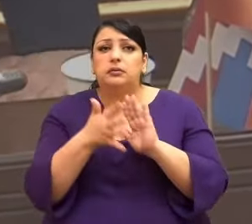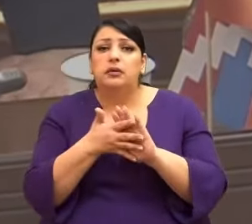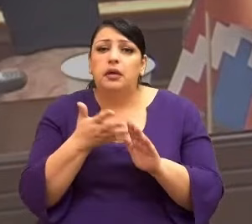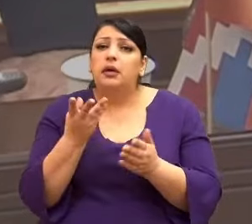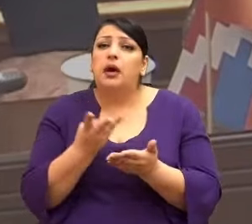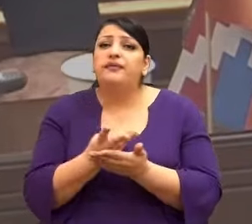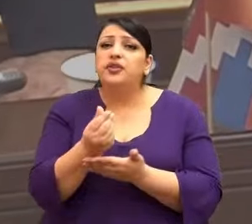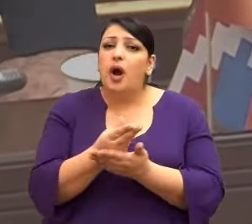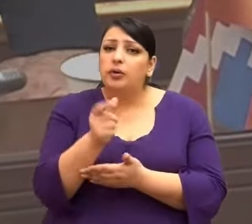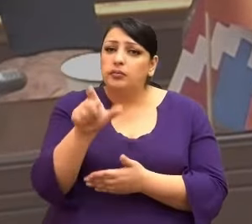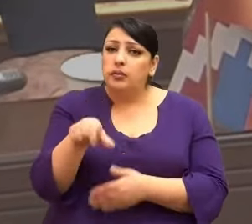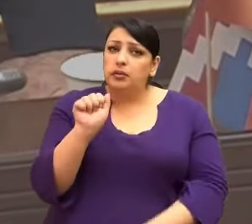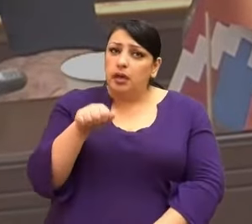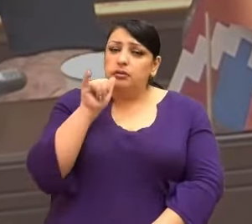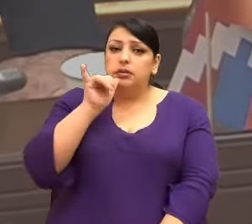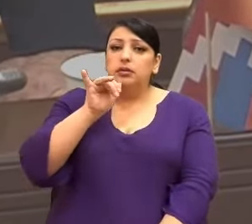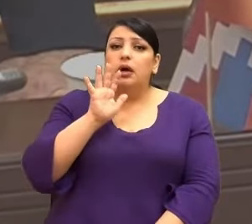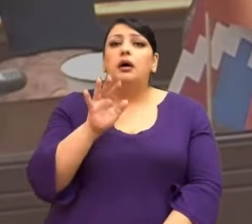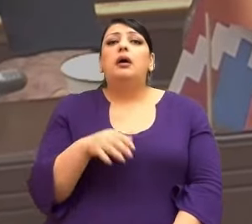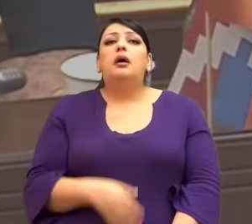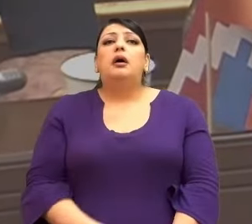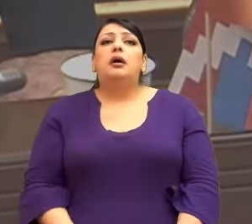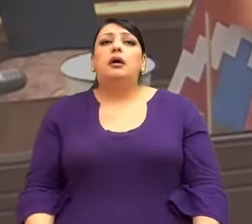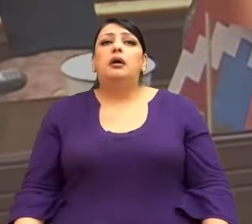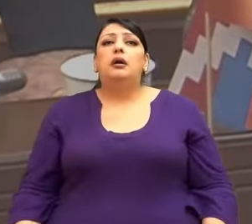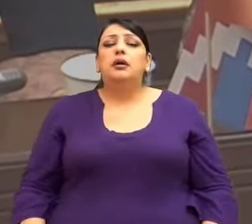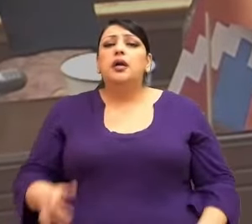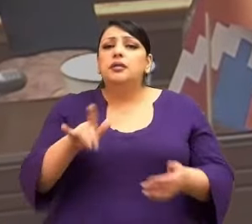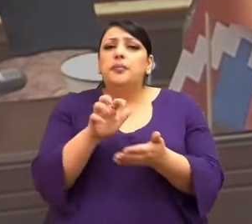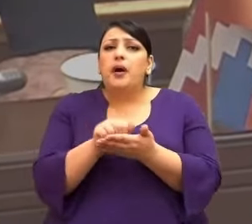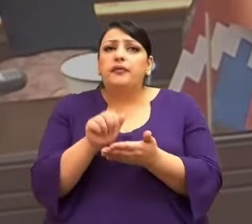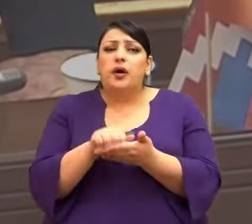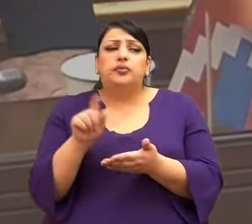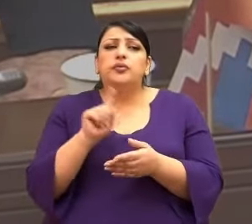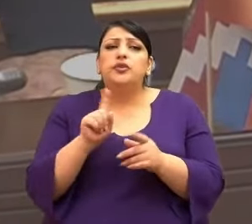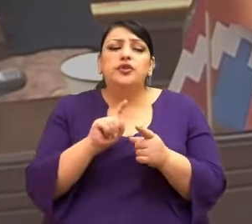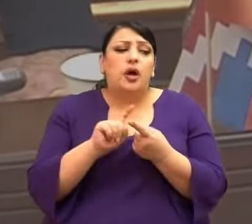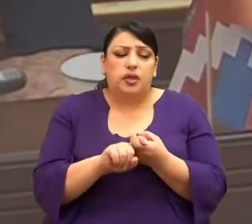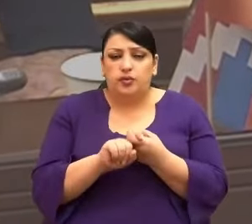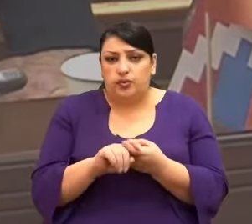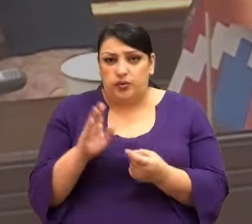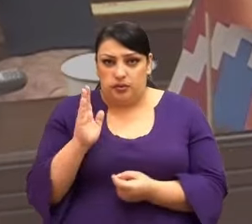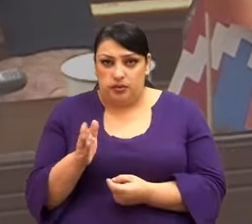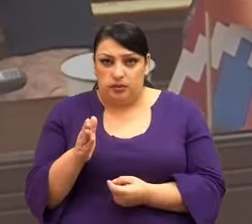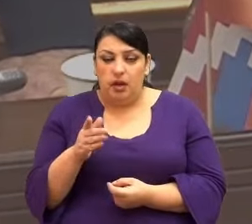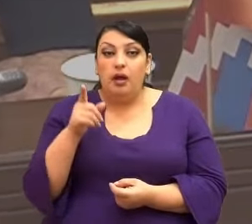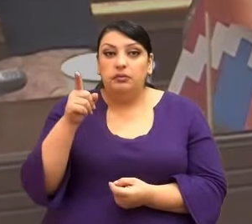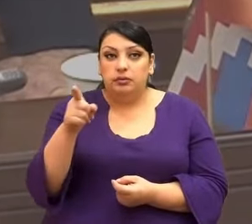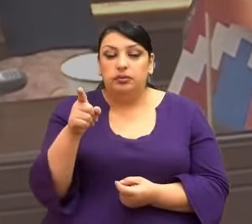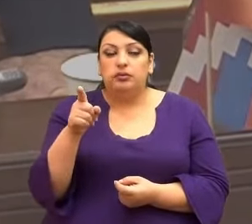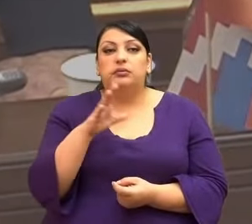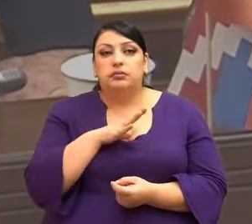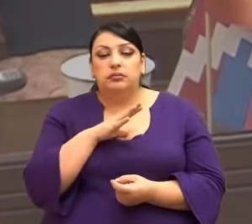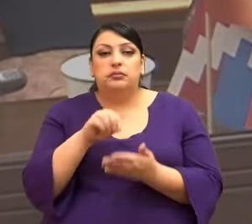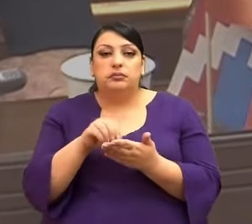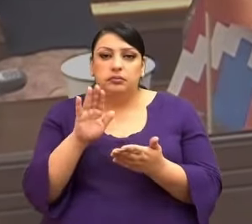վճարունակության տեսակետից և հնարավոր բացական ազդեցությունների տեսակետից ինչ ազդեցություն է ունենալու։ Ձեր կողմից նշված ուղայած կամ ավելի